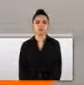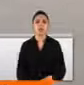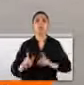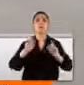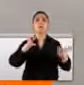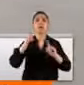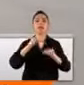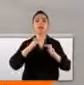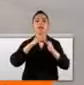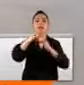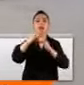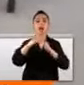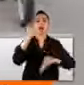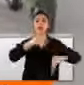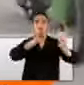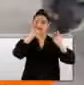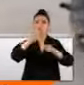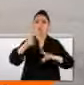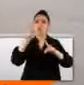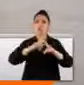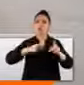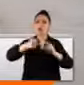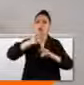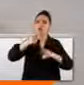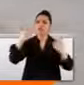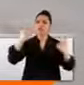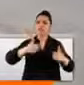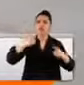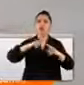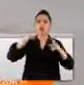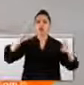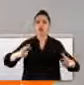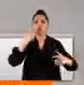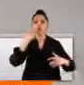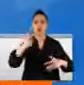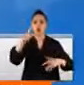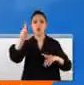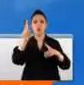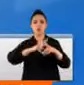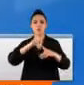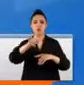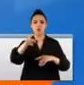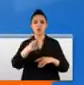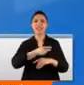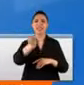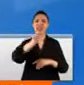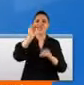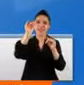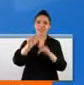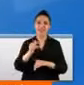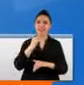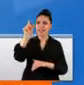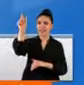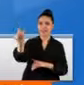Meksika'da halkı sokağa döken polis cinayetinin adresi Tulum kentiydi. Polisler El Salvador'dan sığınmacı olarak ülkeye gelen